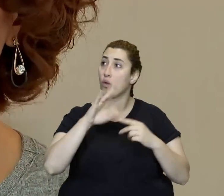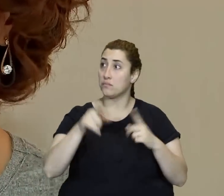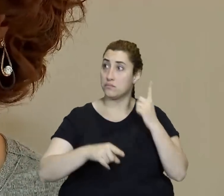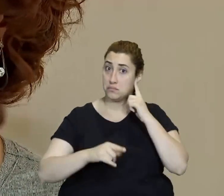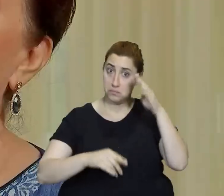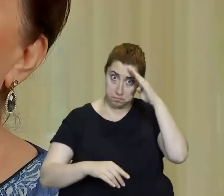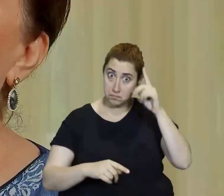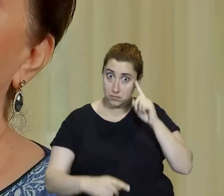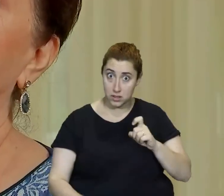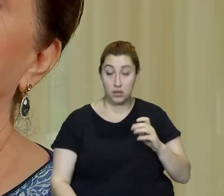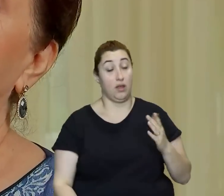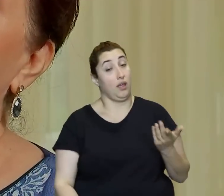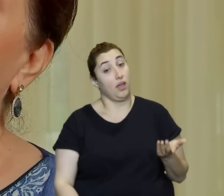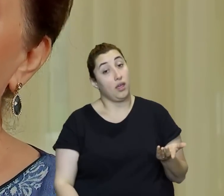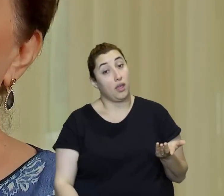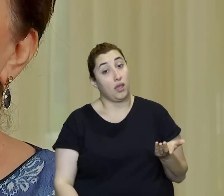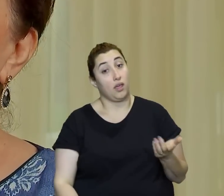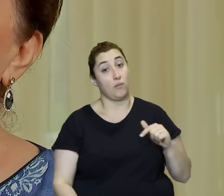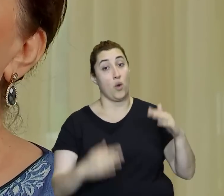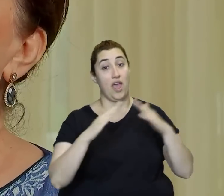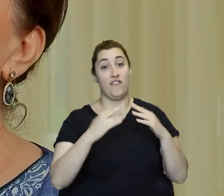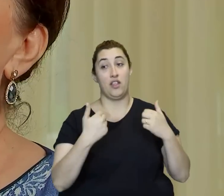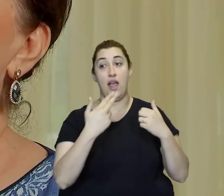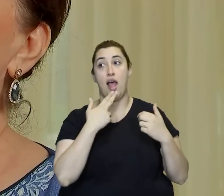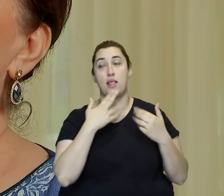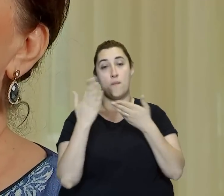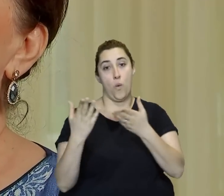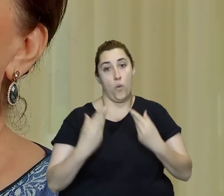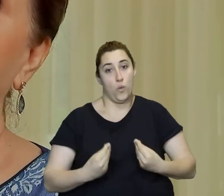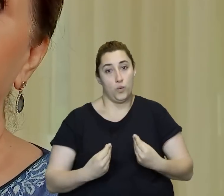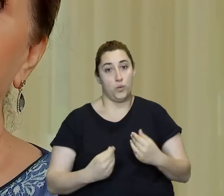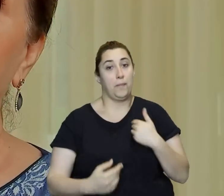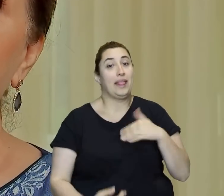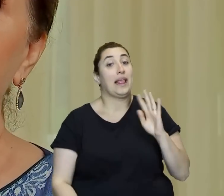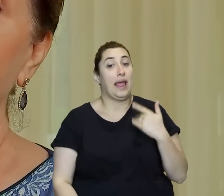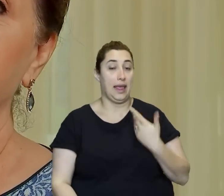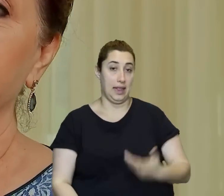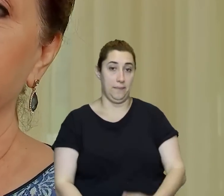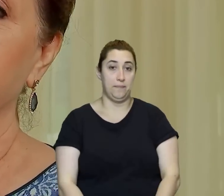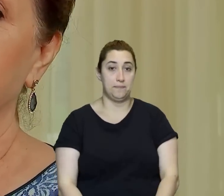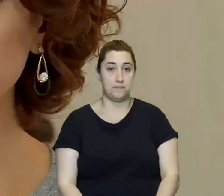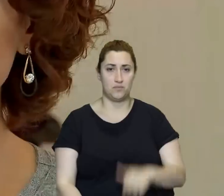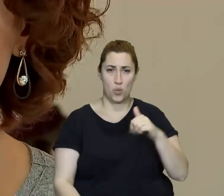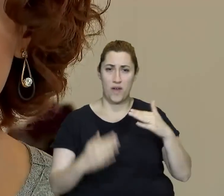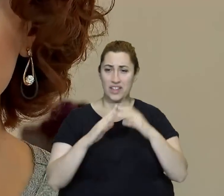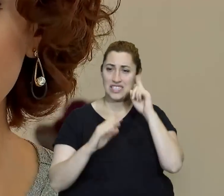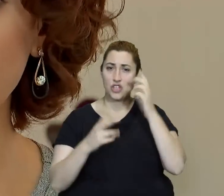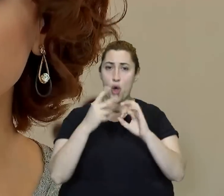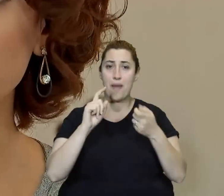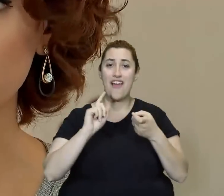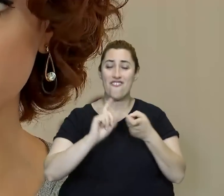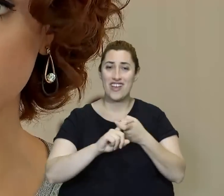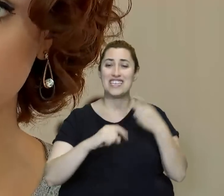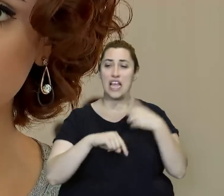o mu olacak? Artık bu evin hanımı o. Ben değilim Alevciğim. Bu evde bir tek Ömer'le